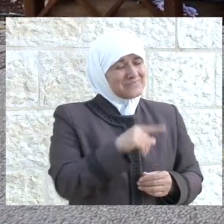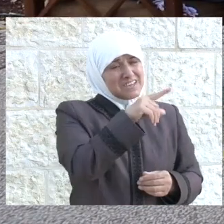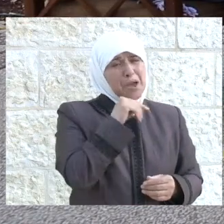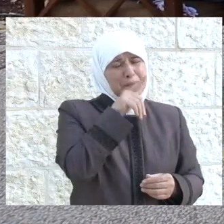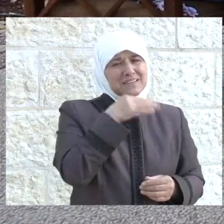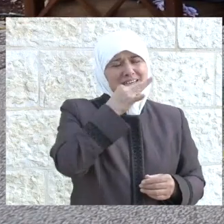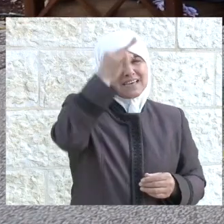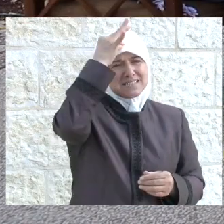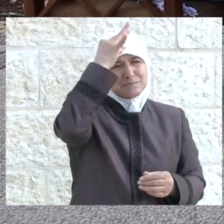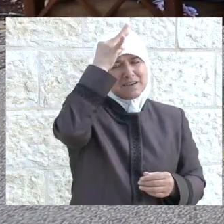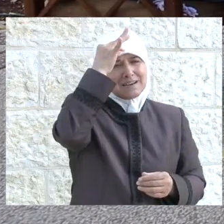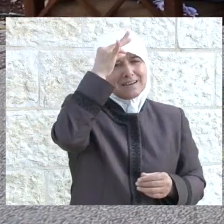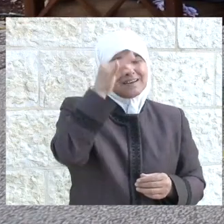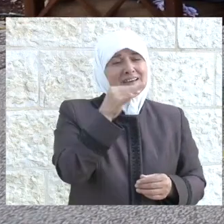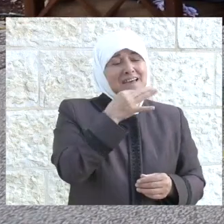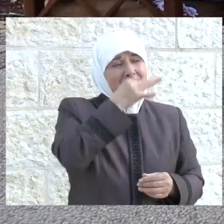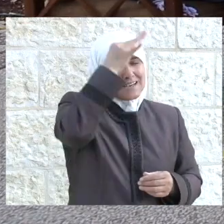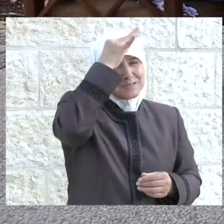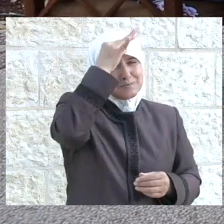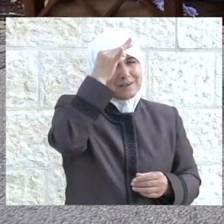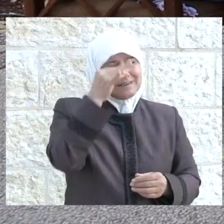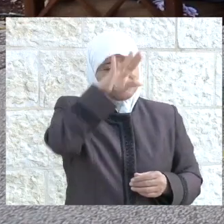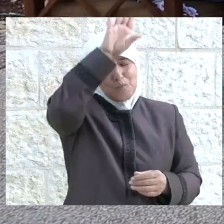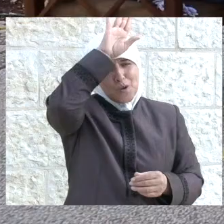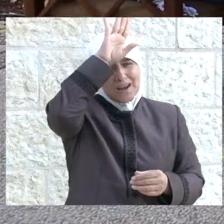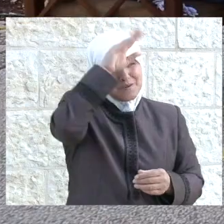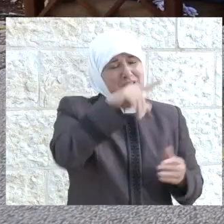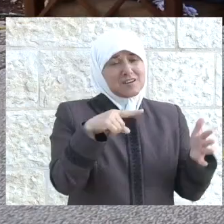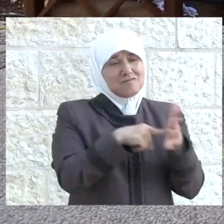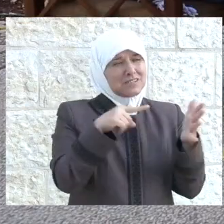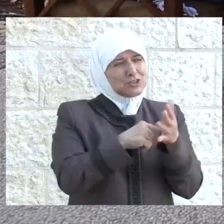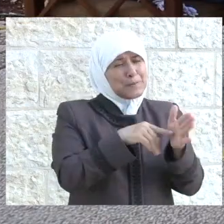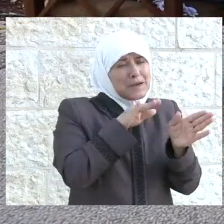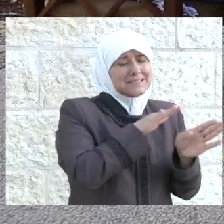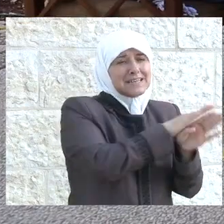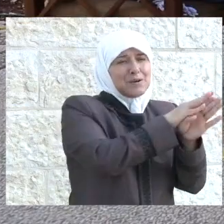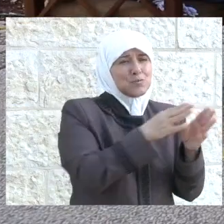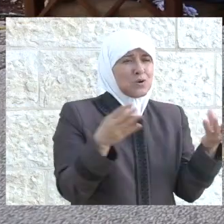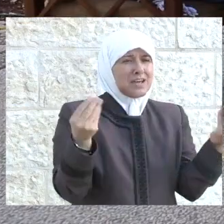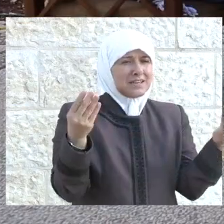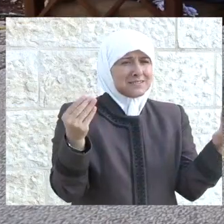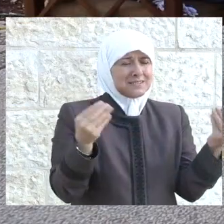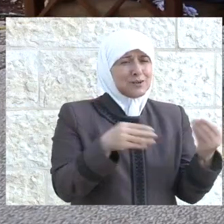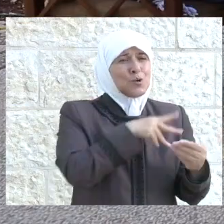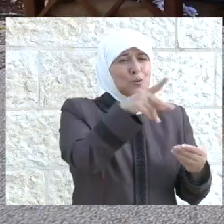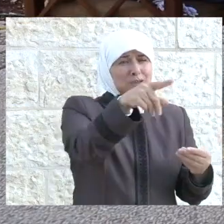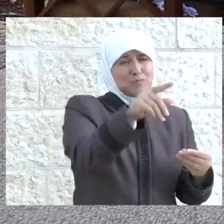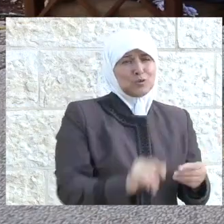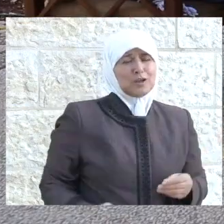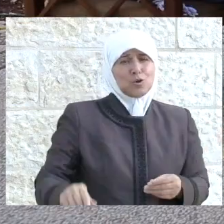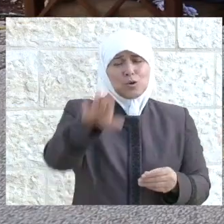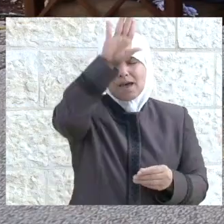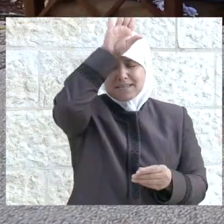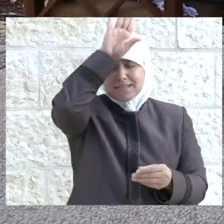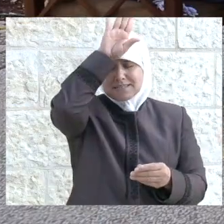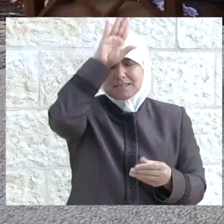والدكتور شادي، دكتورة فلسطين. طبعا انا بوجه لهم تحية كلهم، دكاترة علم النفس رائعين جدا، دكاترة الخدمة